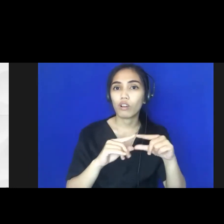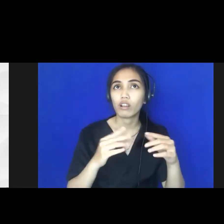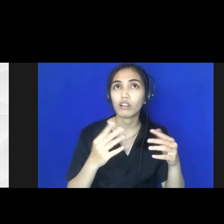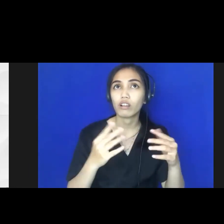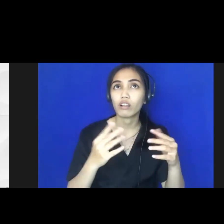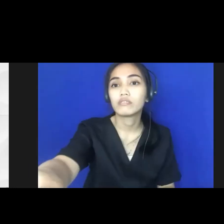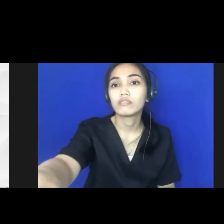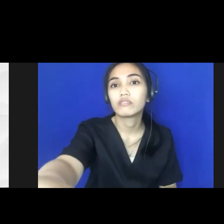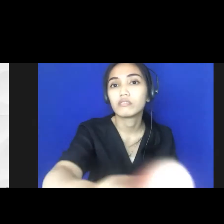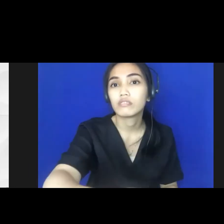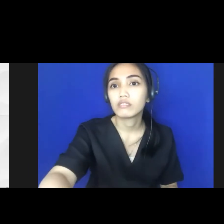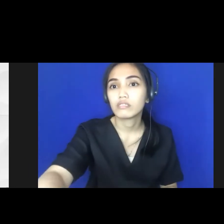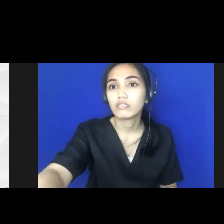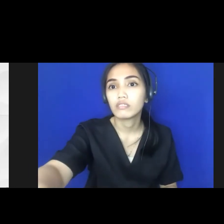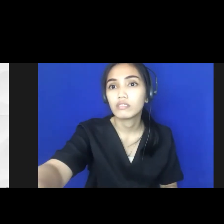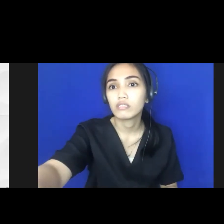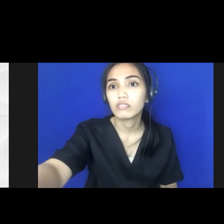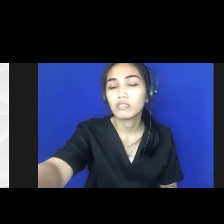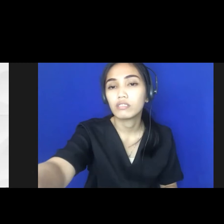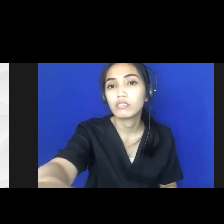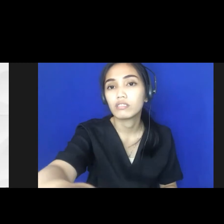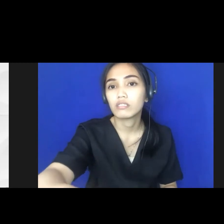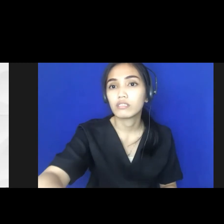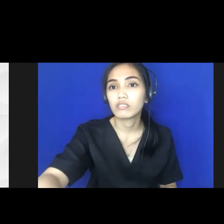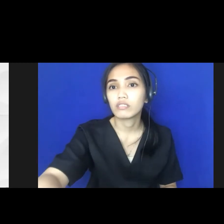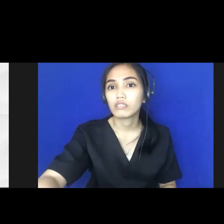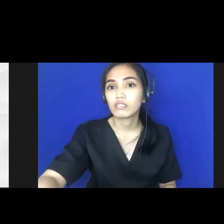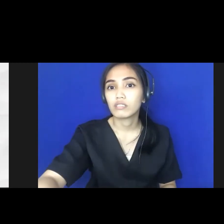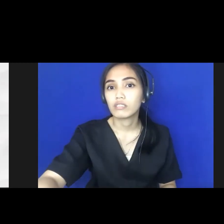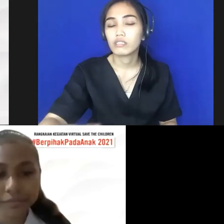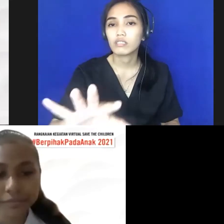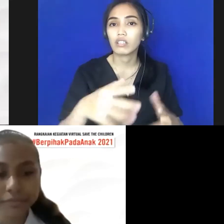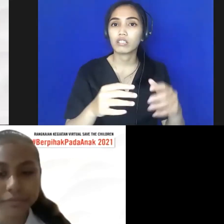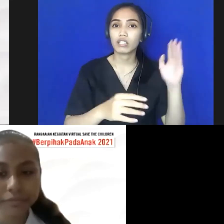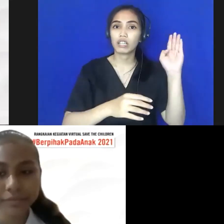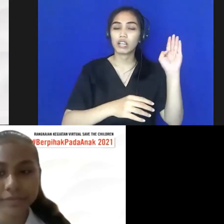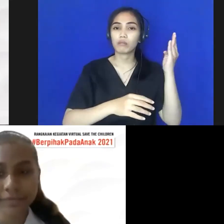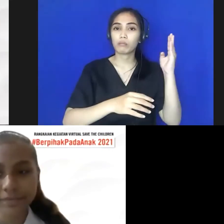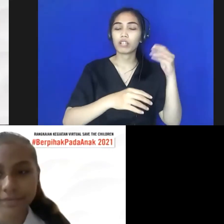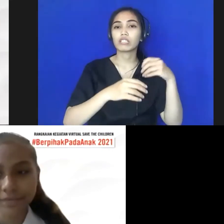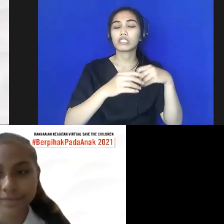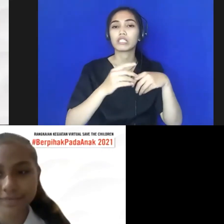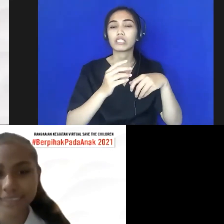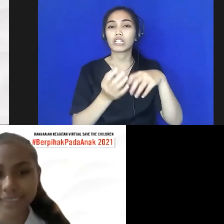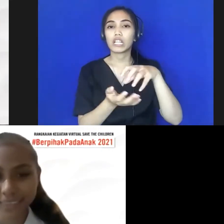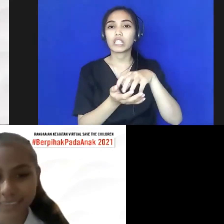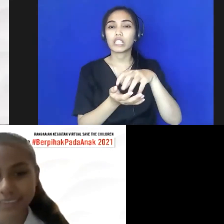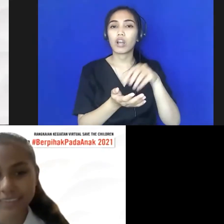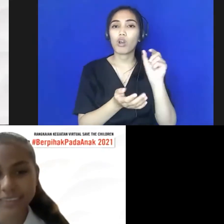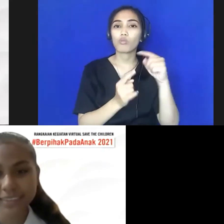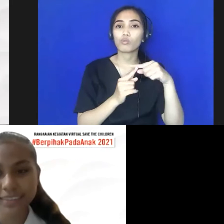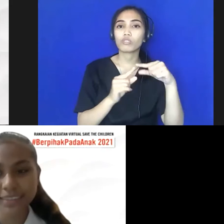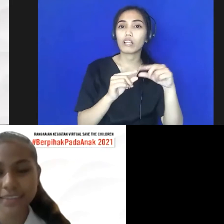Ya. Adik Nova ini dari Kabupaten Timur Tengah Utara ya, Adik Nova ya, dan saat ini